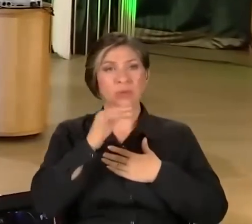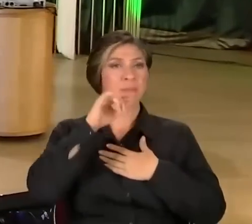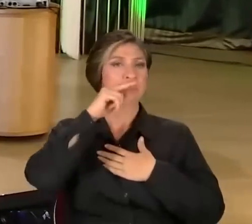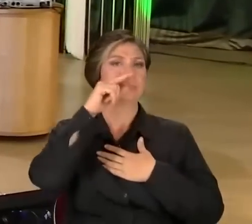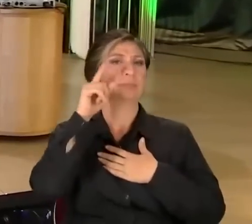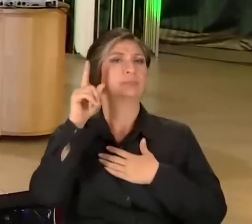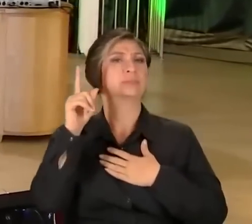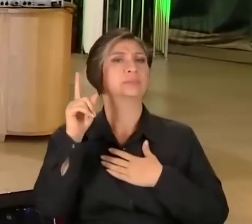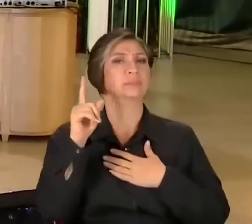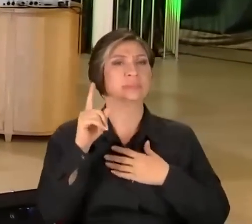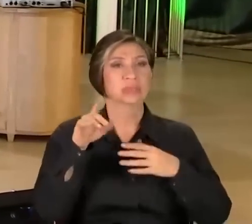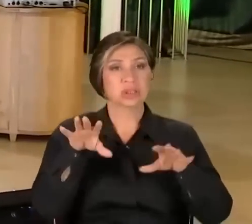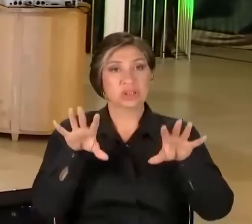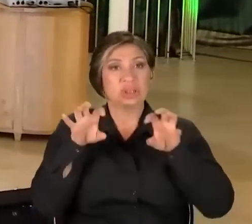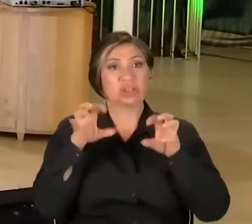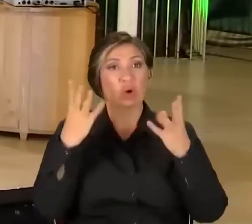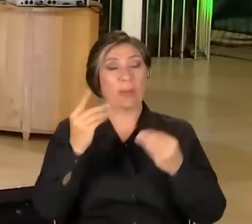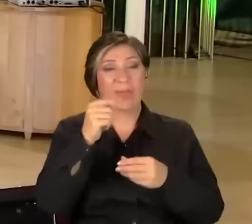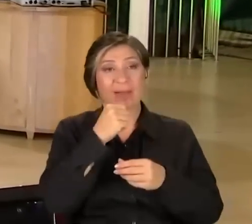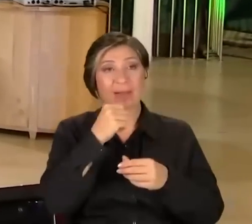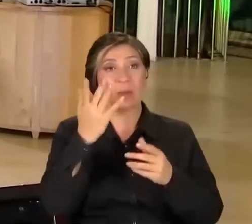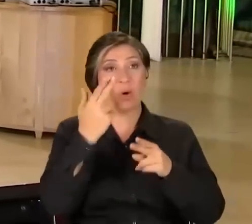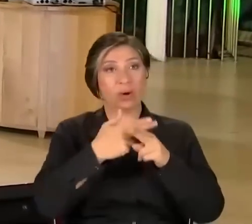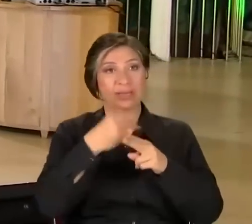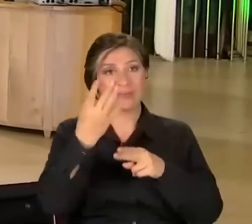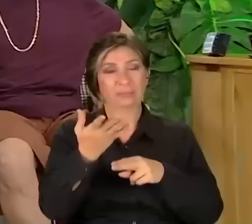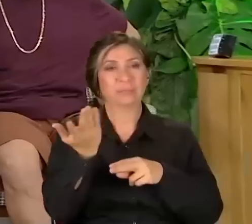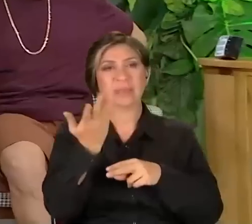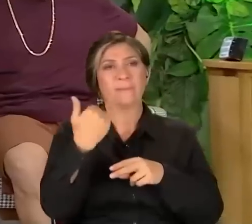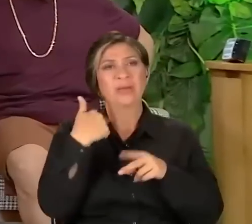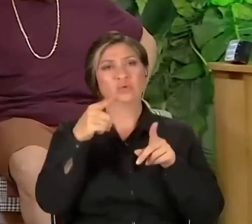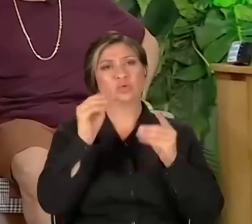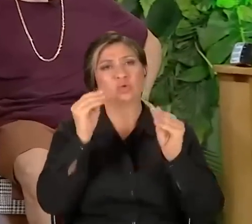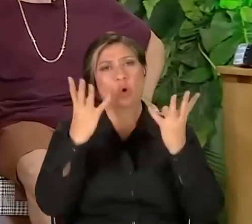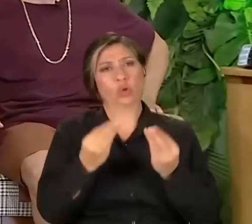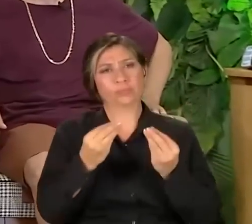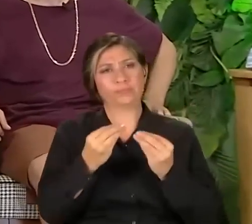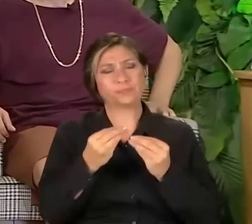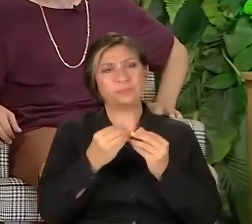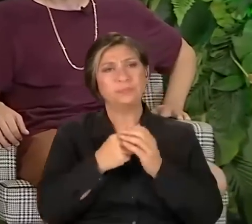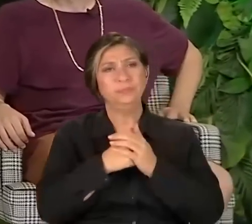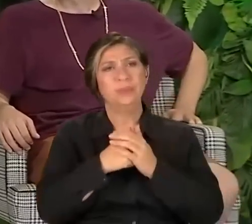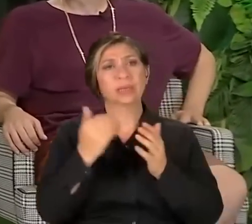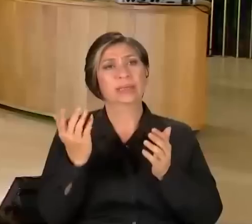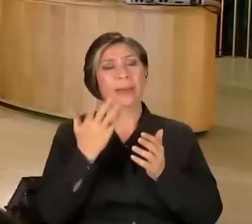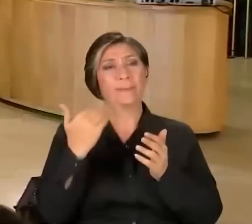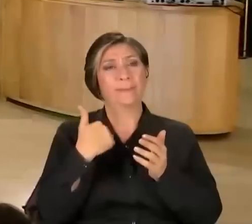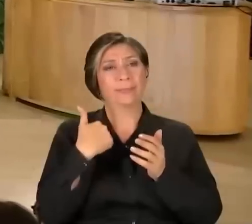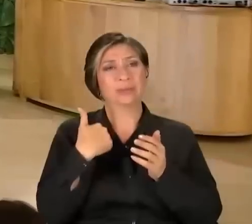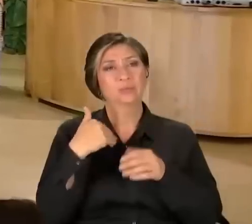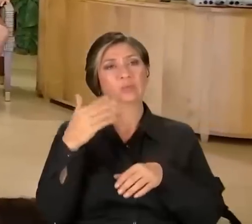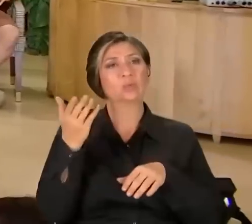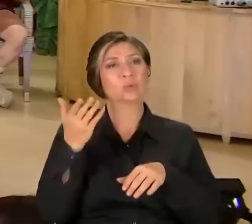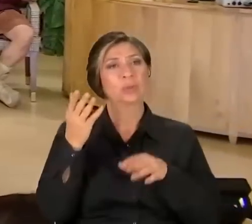cool cazibesi olan erkek örnekse göstereyim sana ya ben hep şu çocuk oldum hep şu çocuk oldum ya ben şöyle